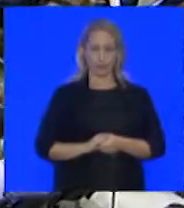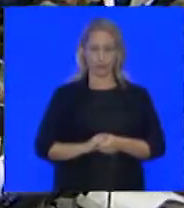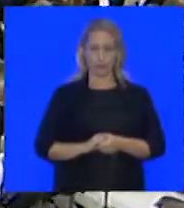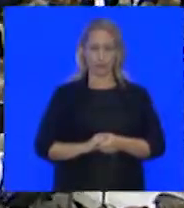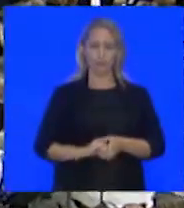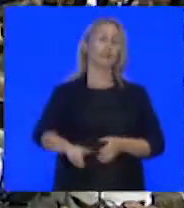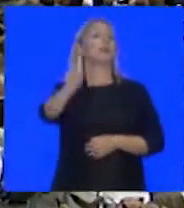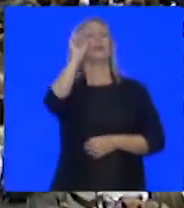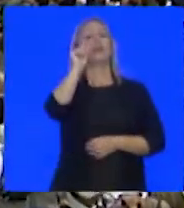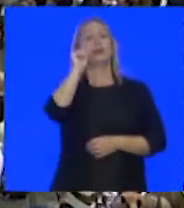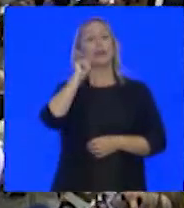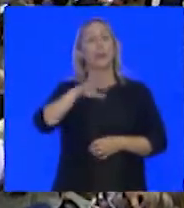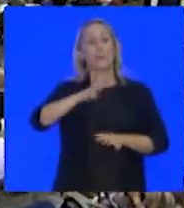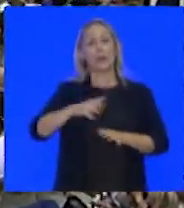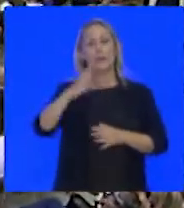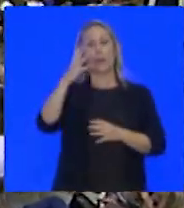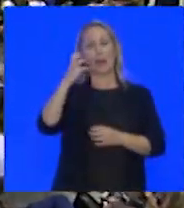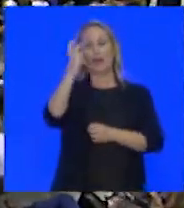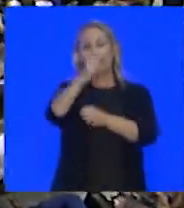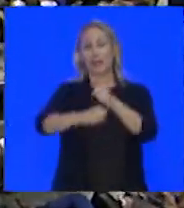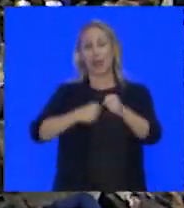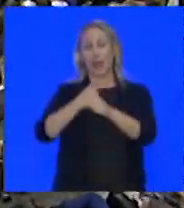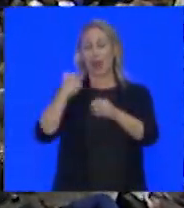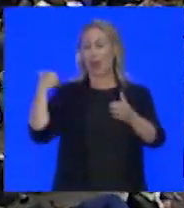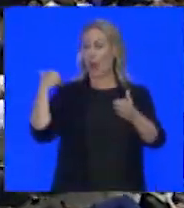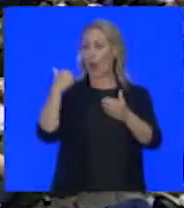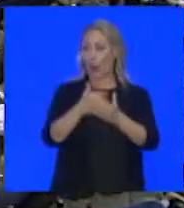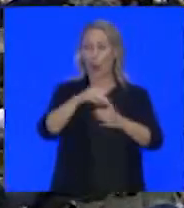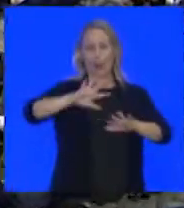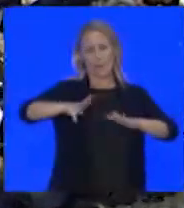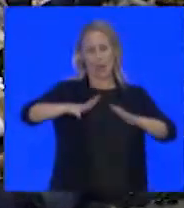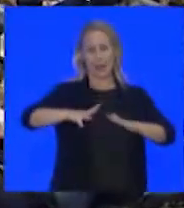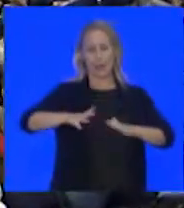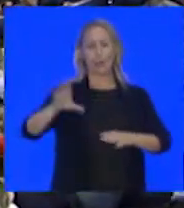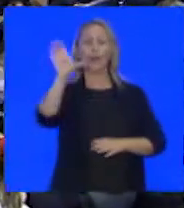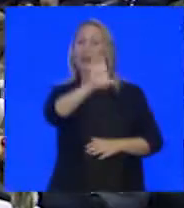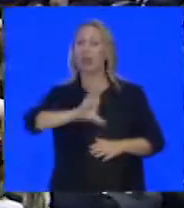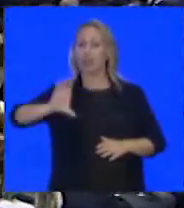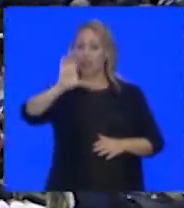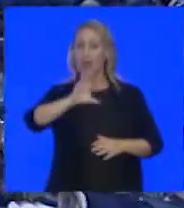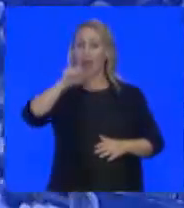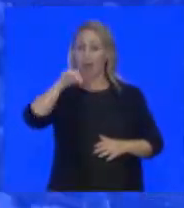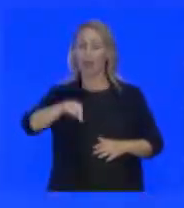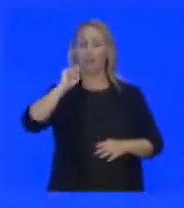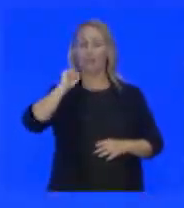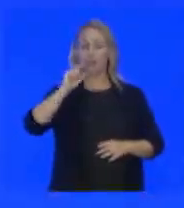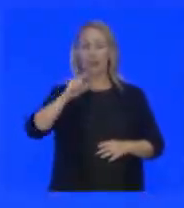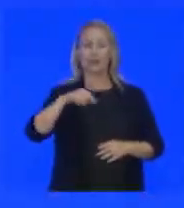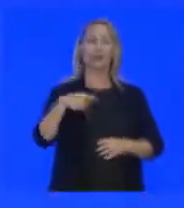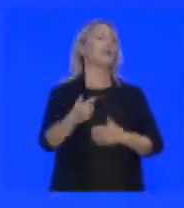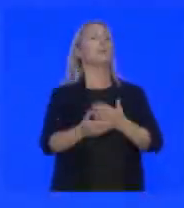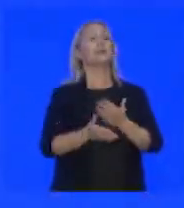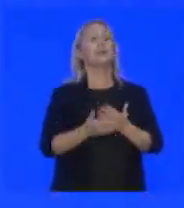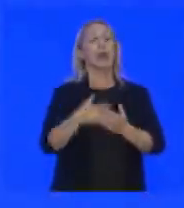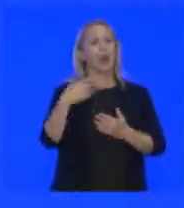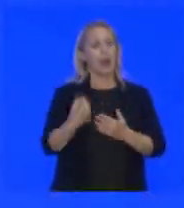Και συγκύριζε στα περίπου 90 χρόνια της ζωής της, η Διεθνής Έκθεση Θεσσαλονίκης συμβάδισε με τους θριάμβους αλλά και με τις